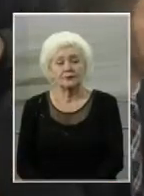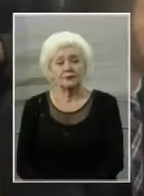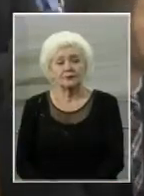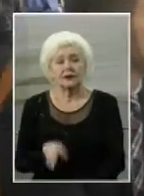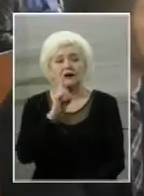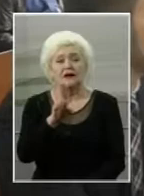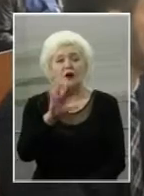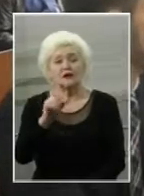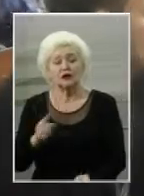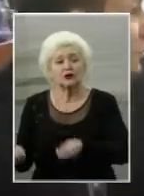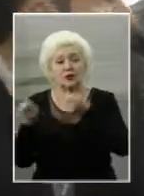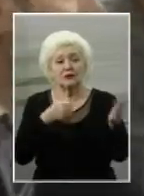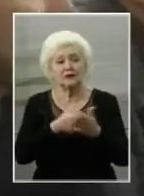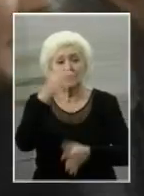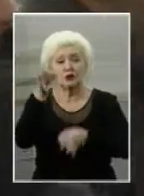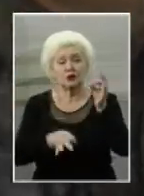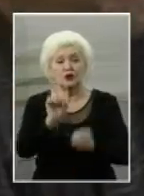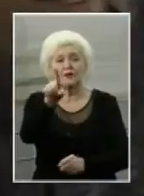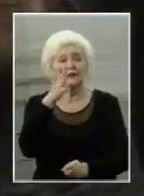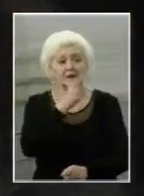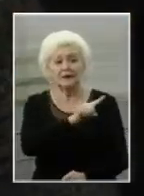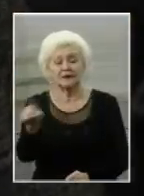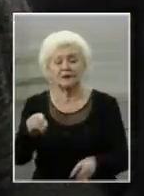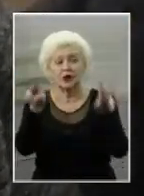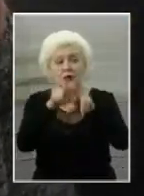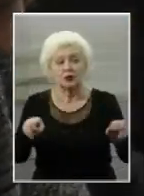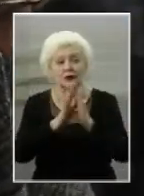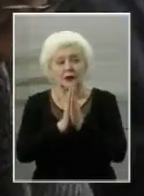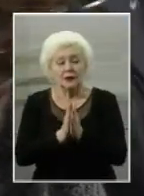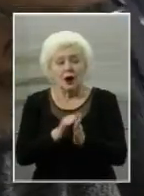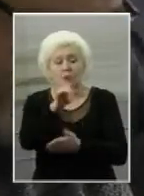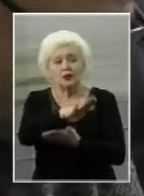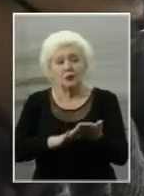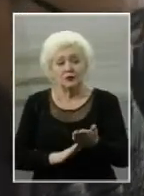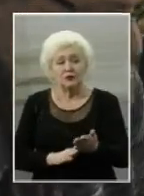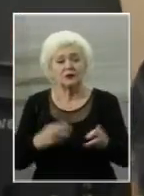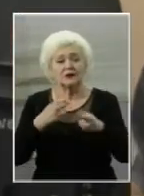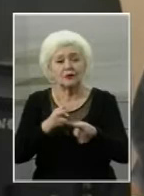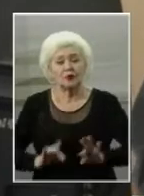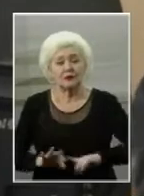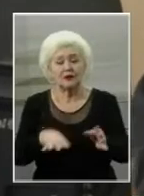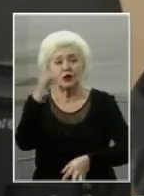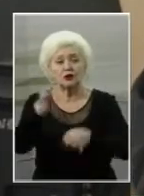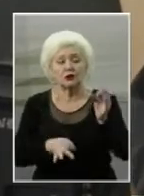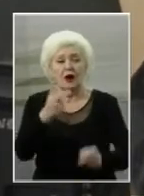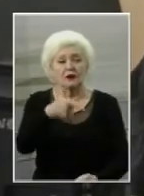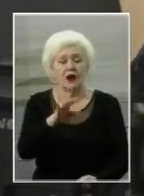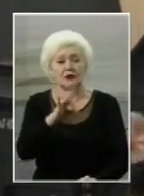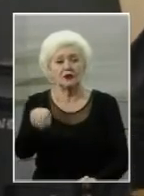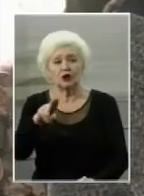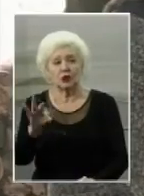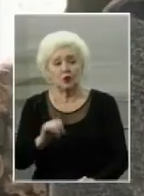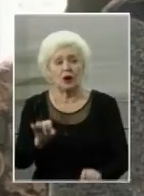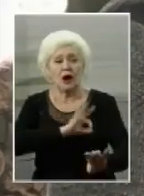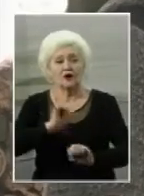Кирила Вишинського привезли до суду об 11 годині. Розглядали клопотання про продовження запобіжного заходу суддя Галина Радченко.